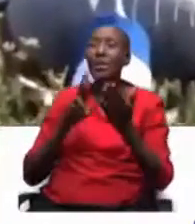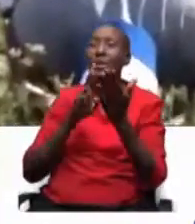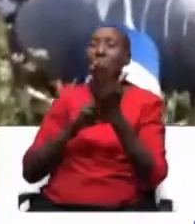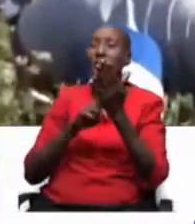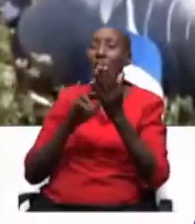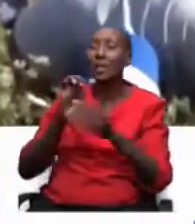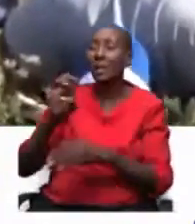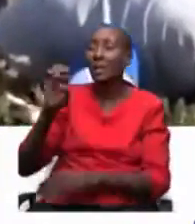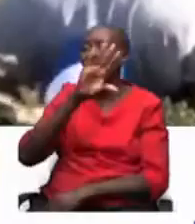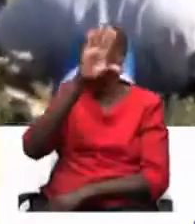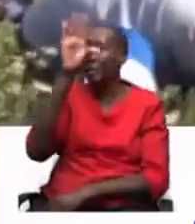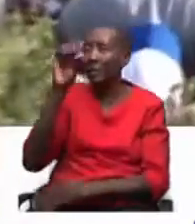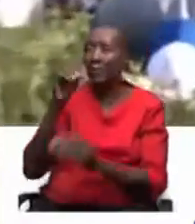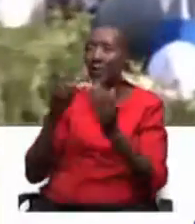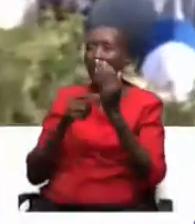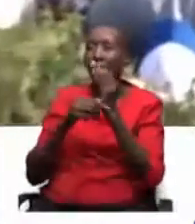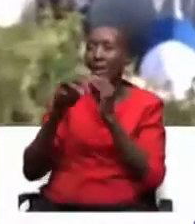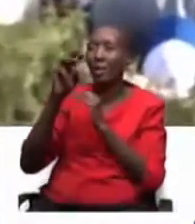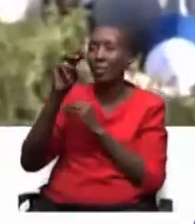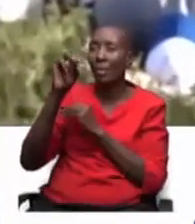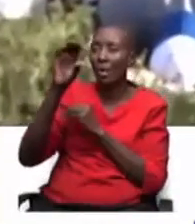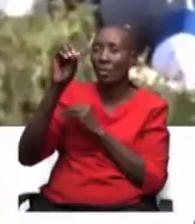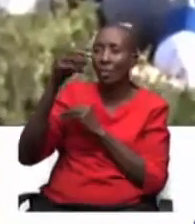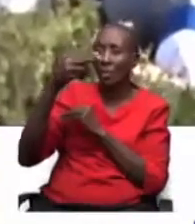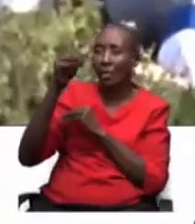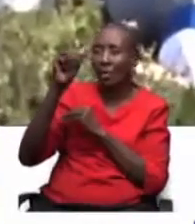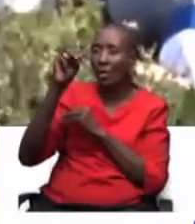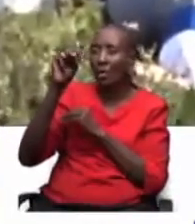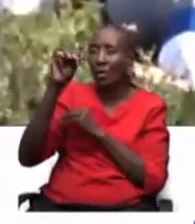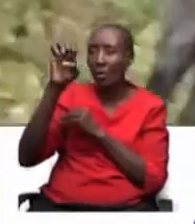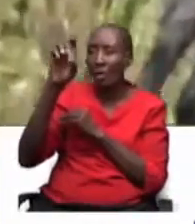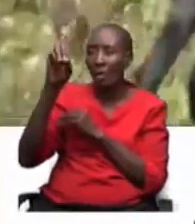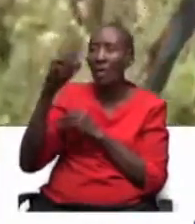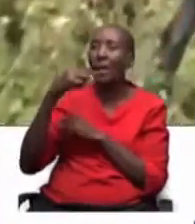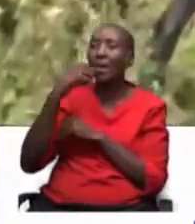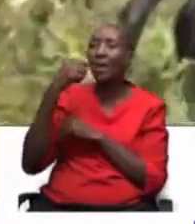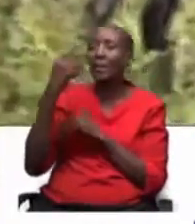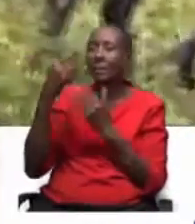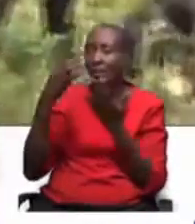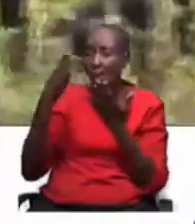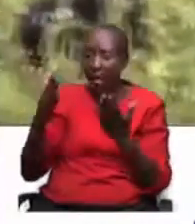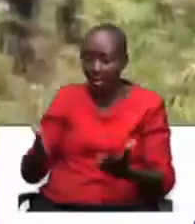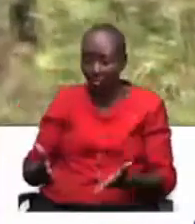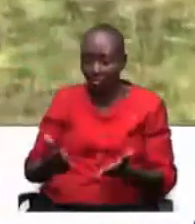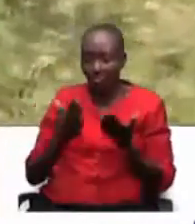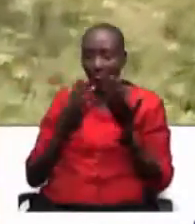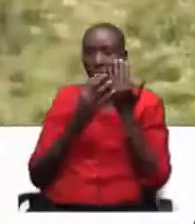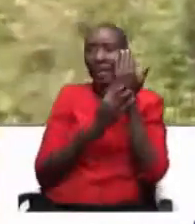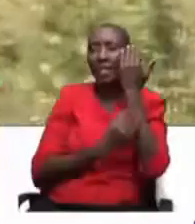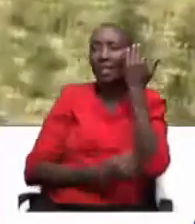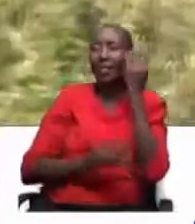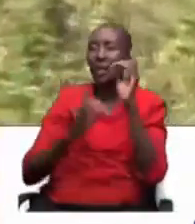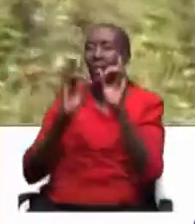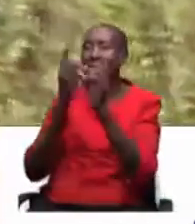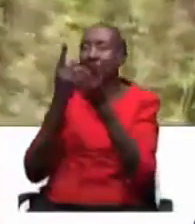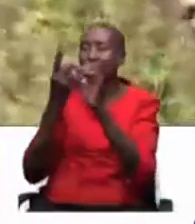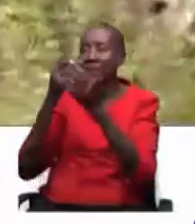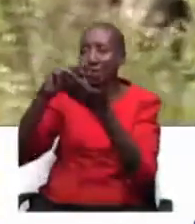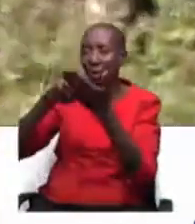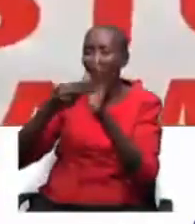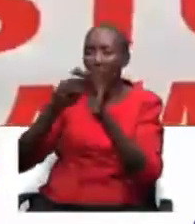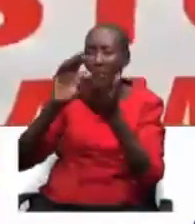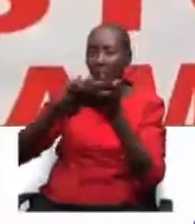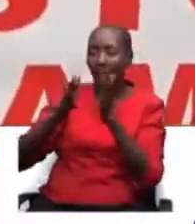Afrika Mashariki Muhammad Wangusi anataja kuwa shirika hilo lainua walalahoi hao kwa miradi mbalimbali bila